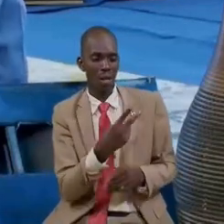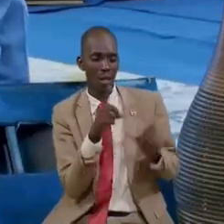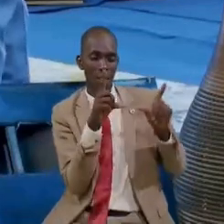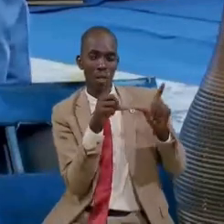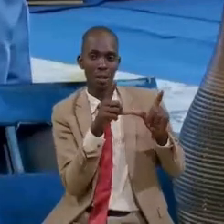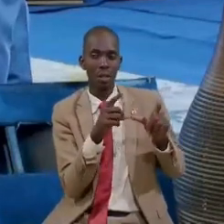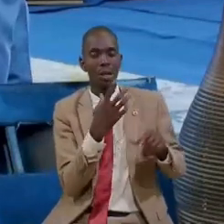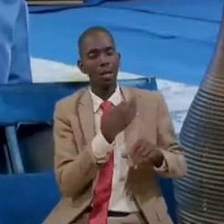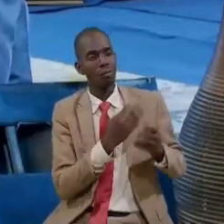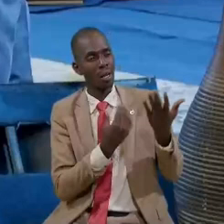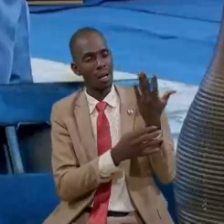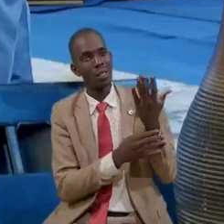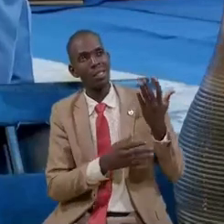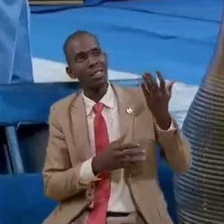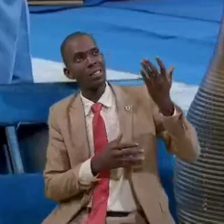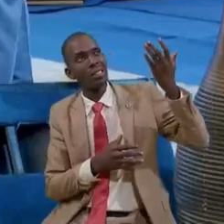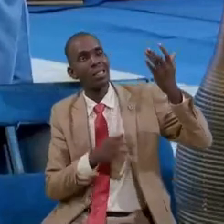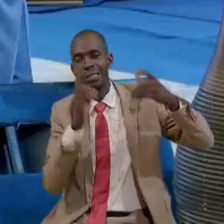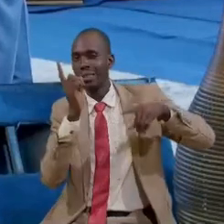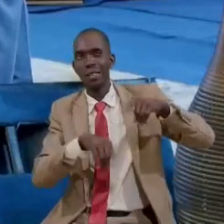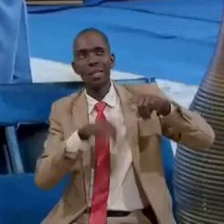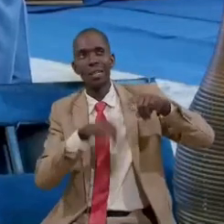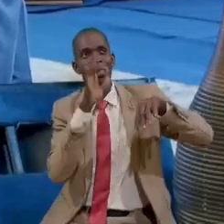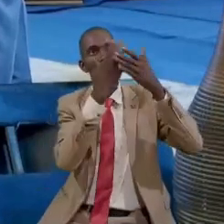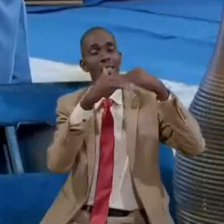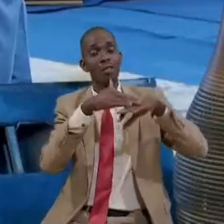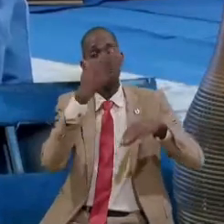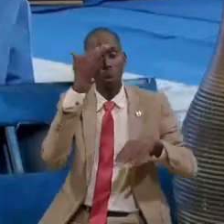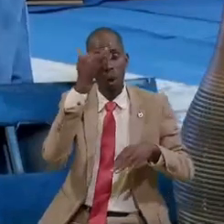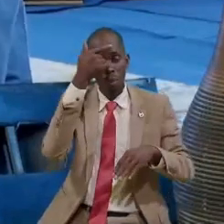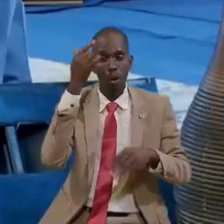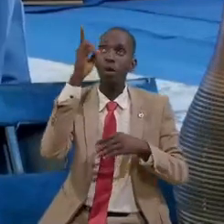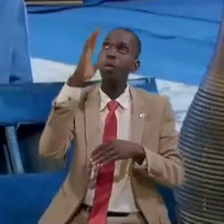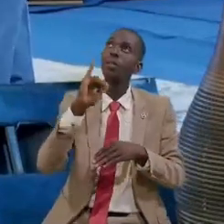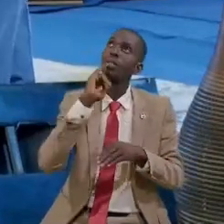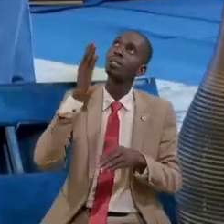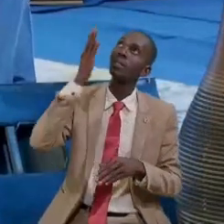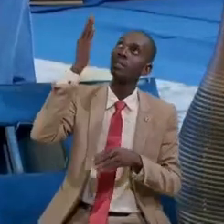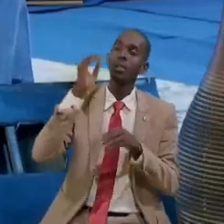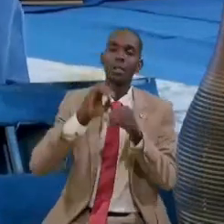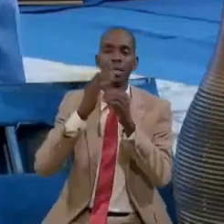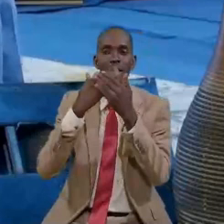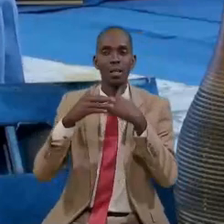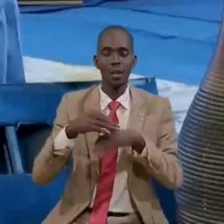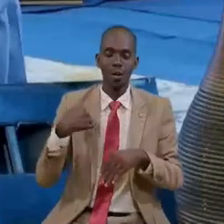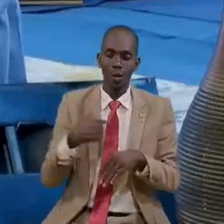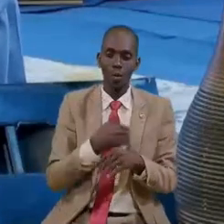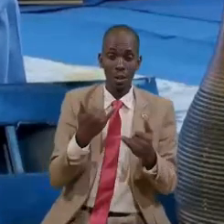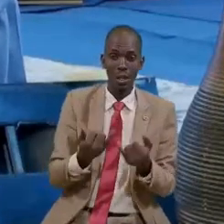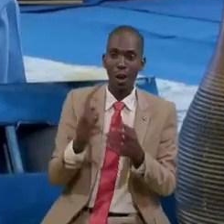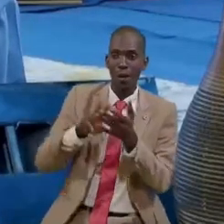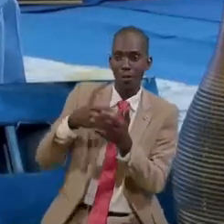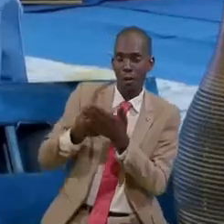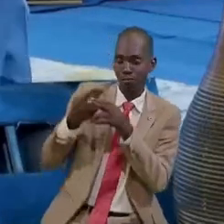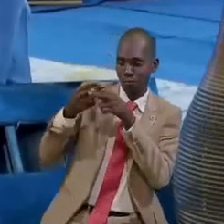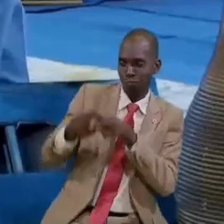courte, il lève la main et il ne peut pas toucher le ciel parce que Dieu est au ciel. Ils sont privés de la gloire de